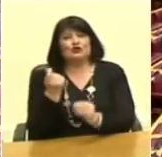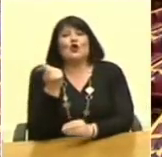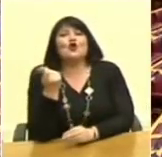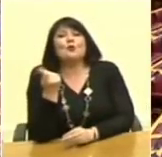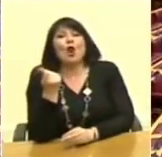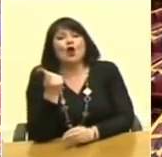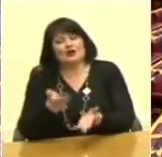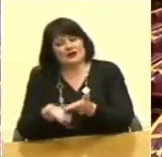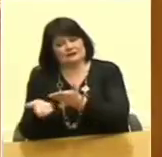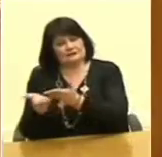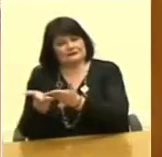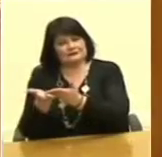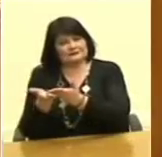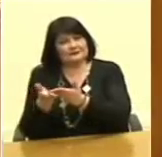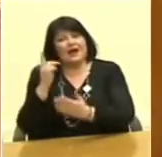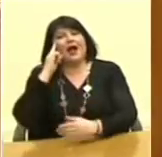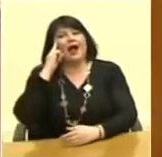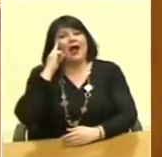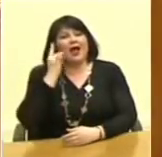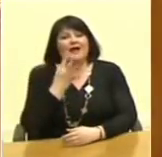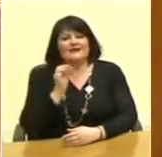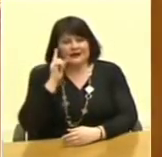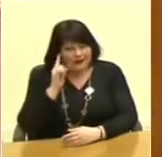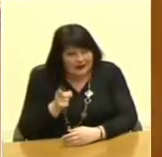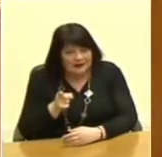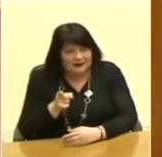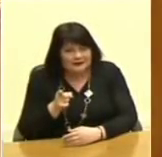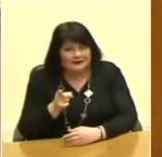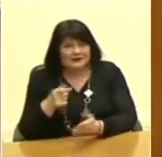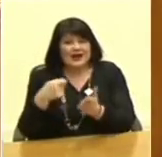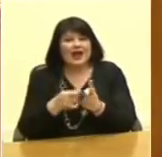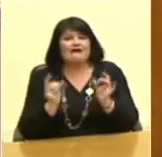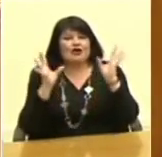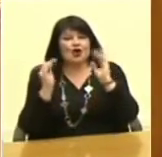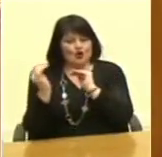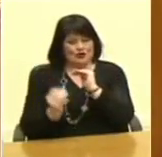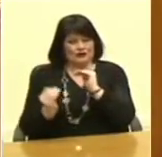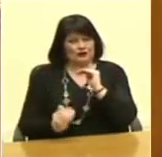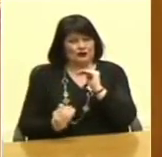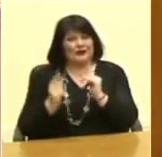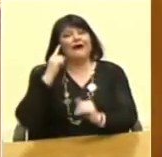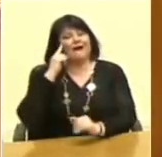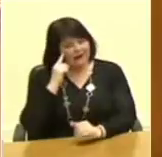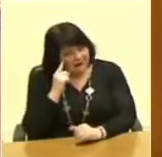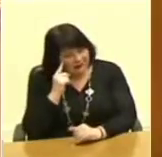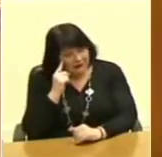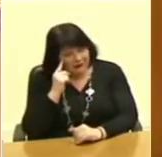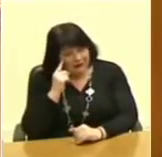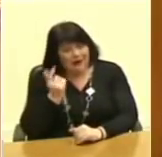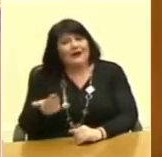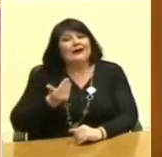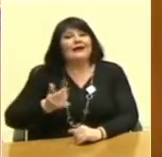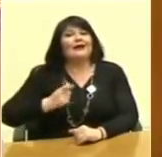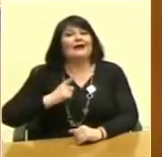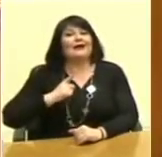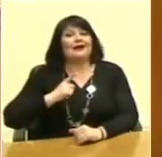στηρίζουν, είχαν επενδύσει στη μείωση του αφορολόγητου ορίου, είχαν προϋπολογίσει